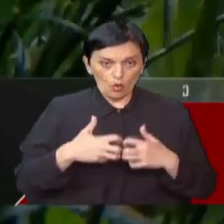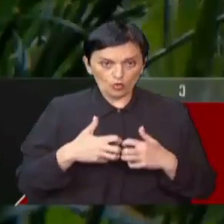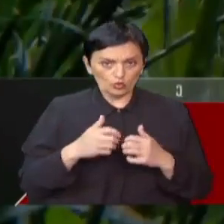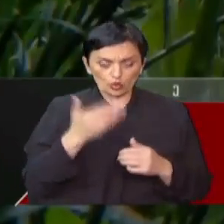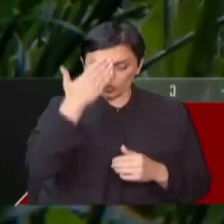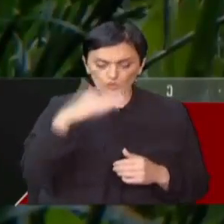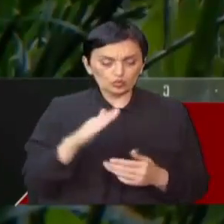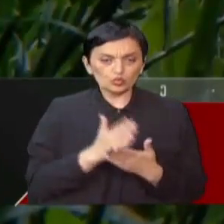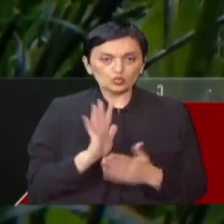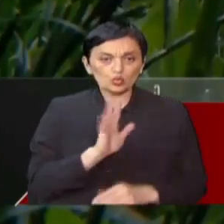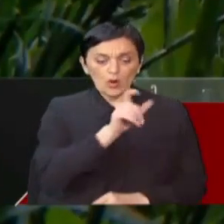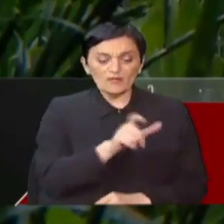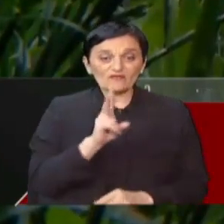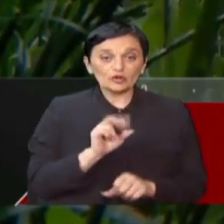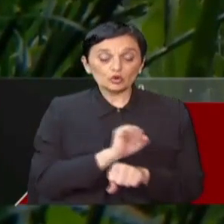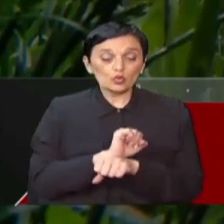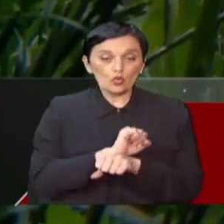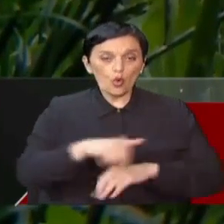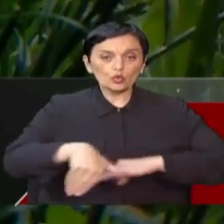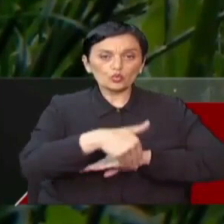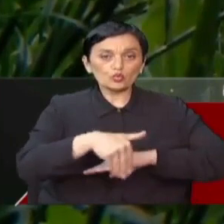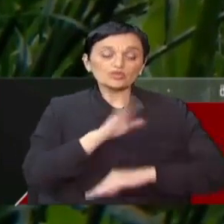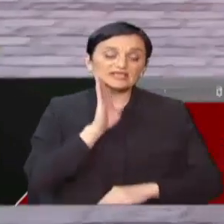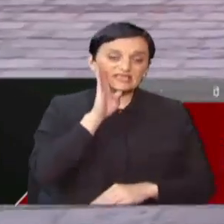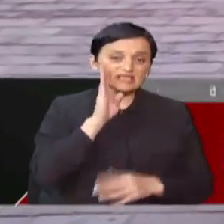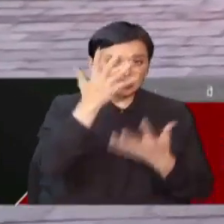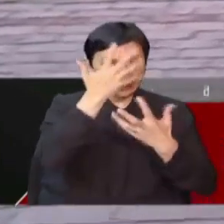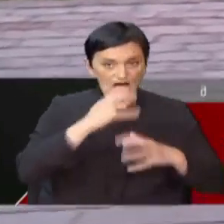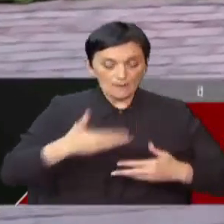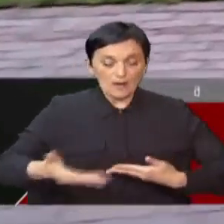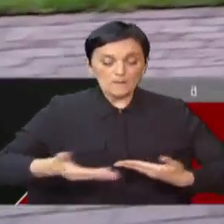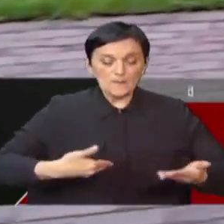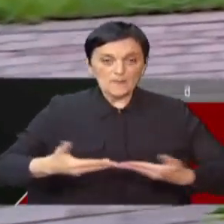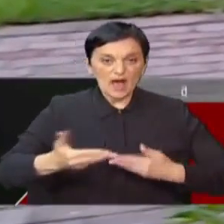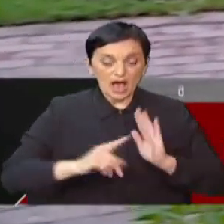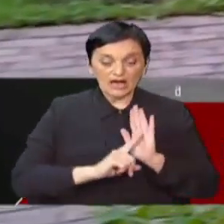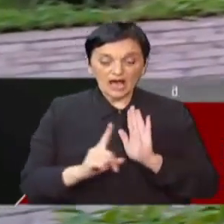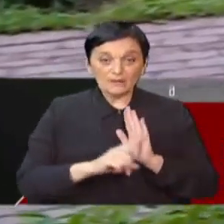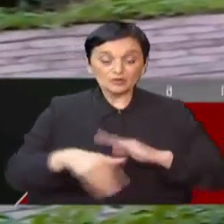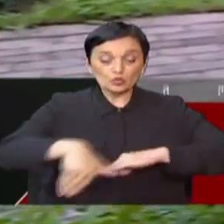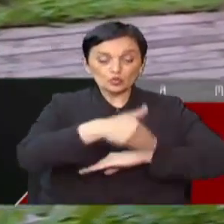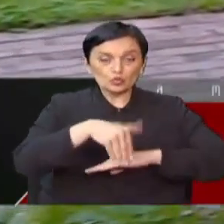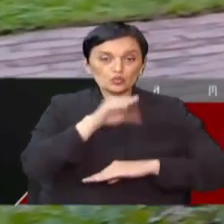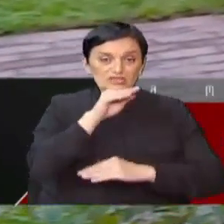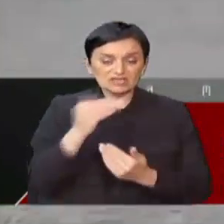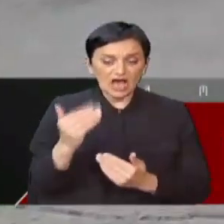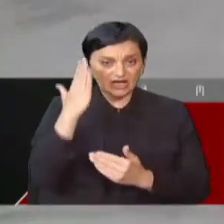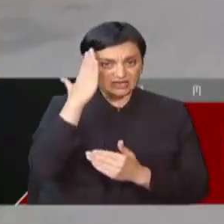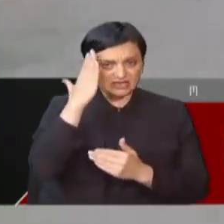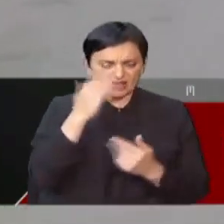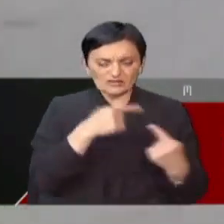უცხო არ არის მათთვის, ვინც გორის ქუჩებში დილითან ღამით ფეხით გადაადგილდება. მიუსაფარი ძაღლებისგან თავს